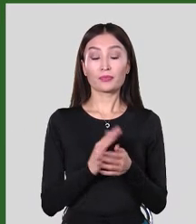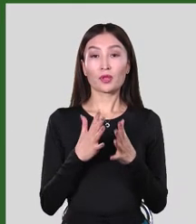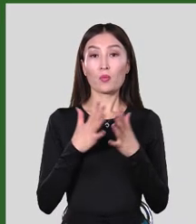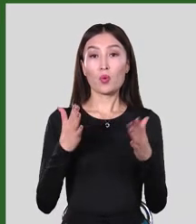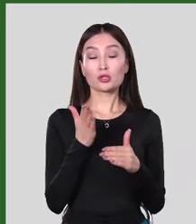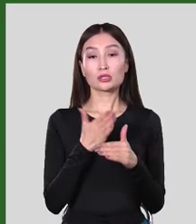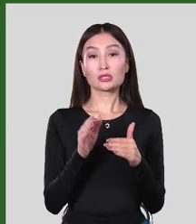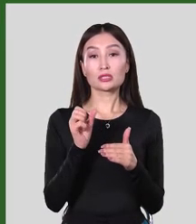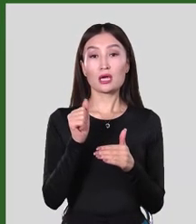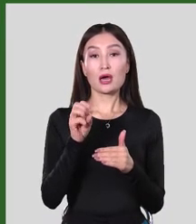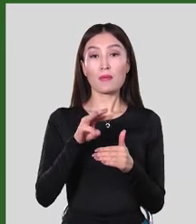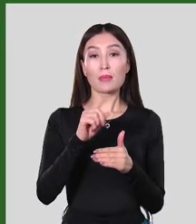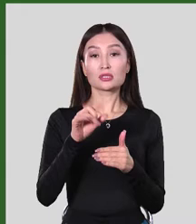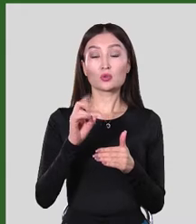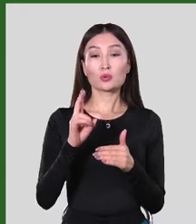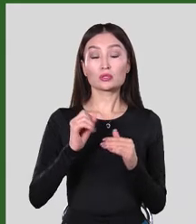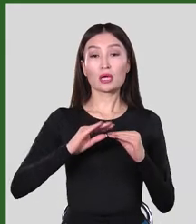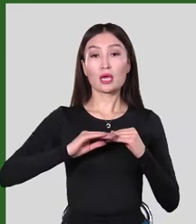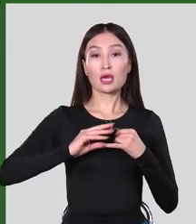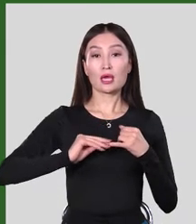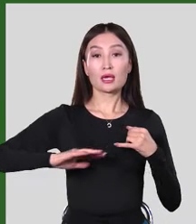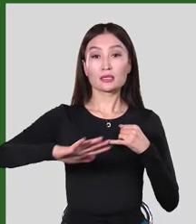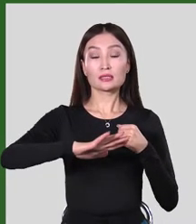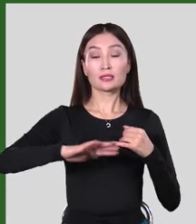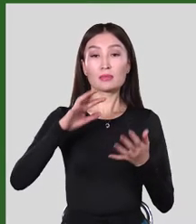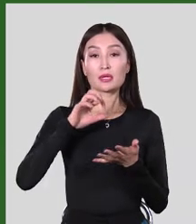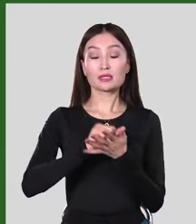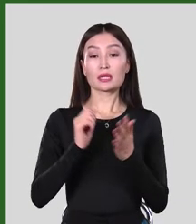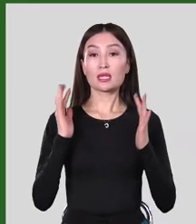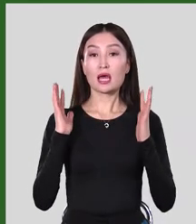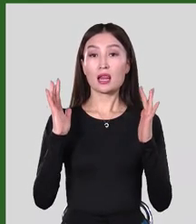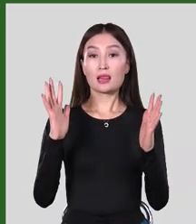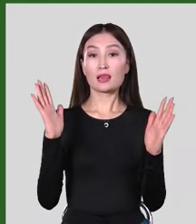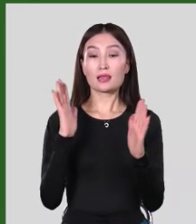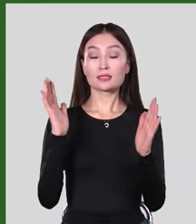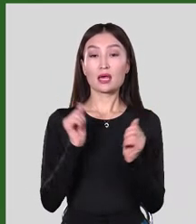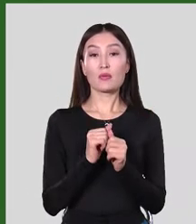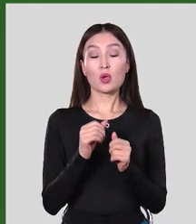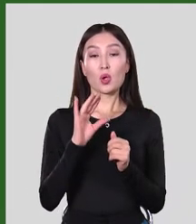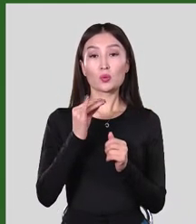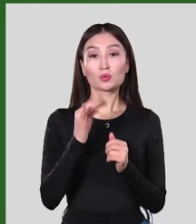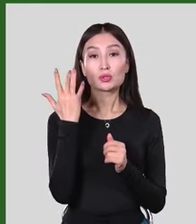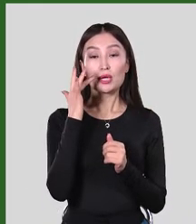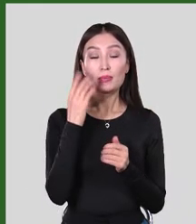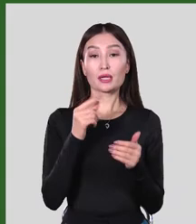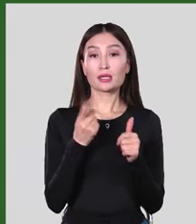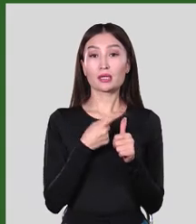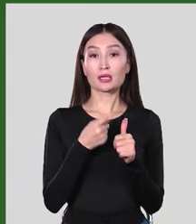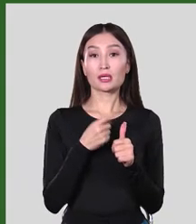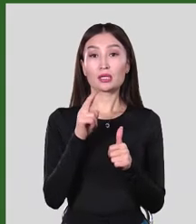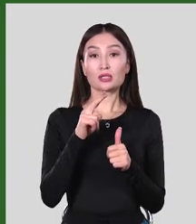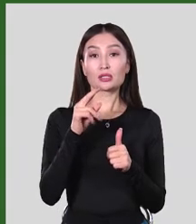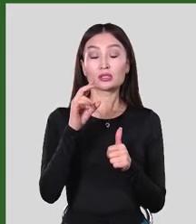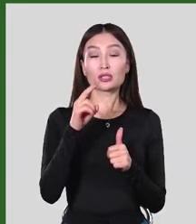Большая часть амазонской низменности занята тропическими лесами, которые в Южной Америке называют не